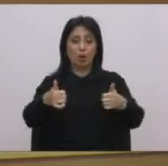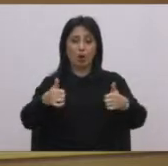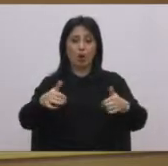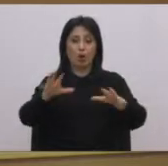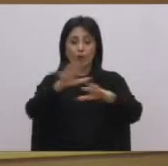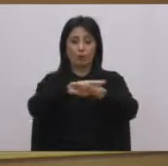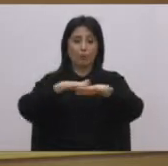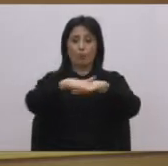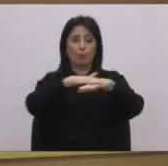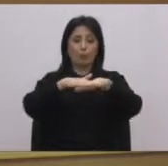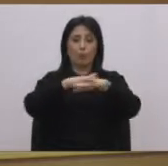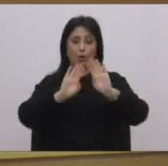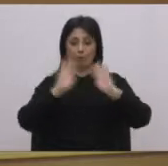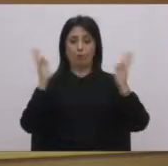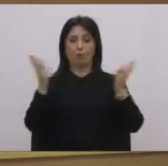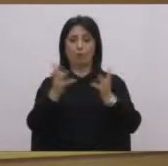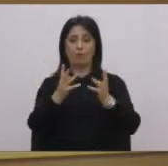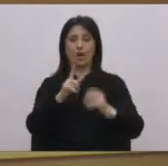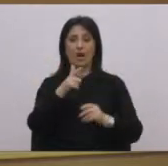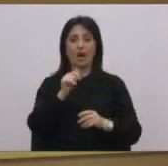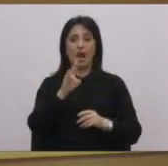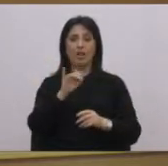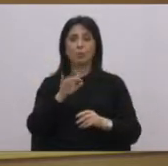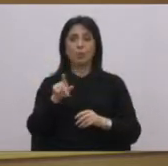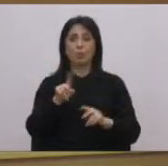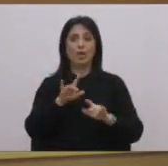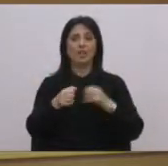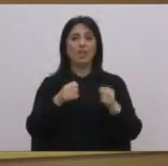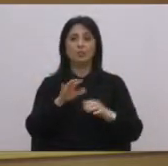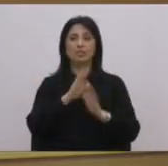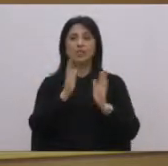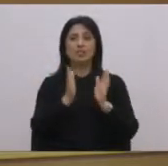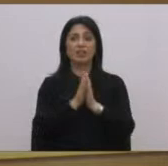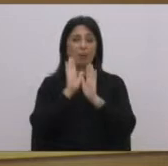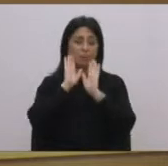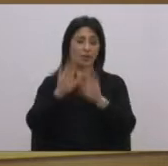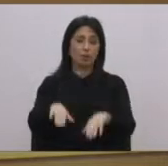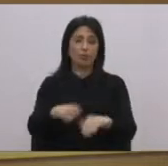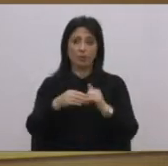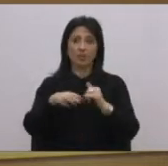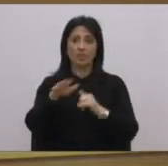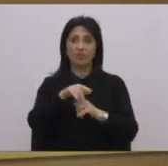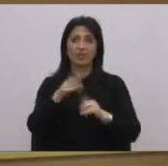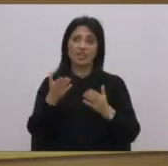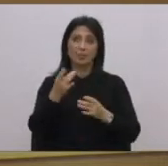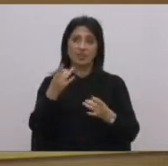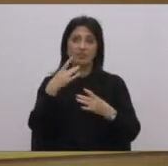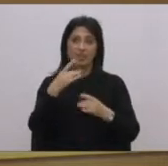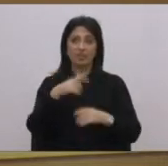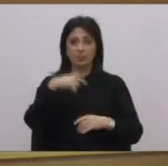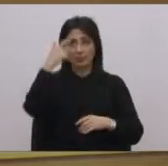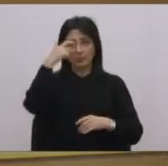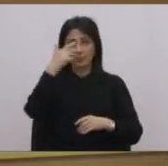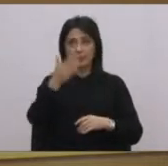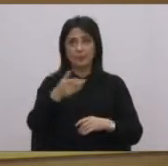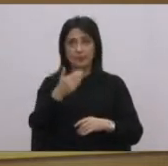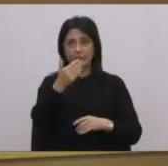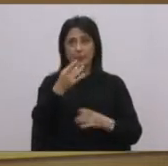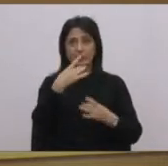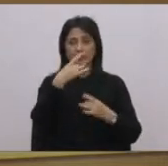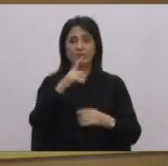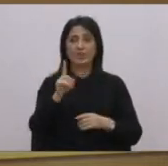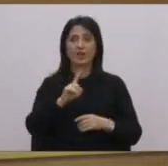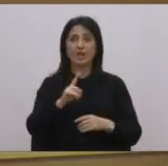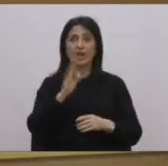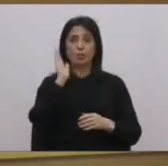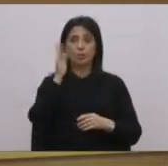არის, მიწასთან არის გასწორებული და განმუხრელები არათუ არ დასაქმებულან, საერთოდ მიტოვებული ტერიტორია არის და იქნებ გვითხრას ბიძინა ივანიშვილმა, ან თქვენ გვითხრათ,